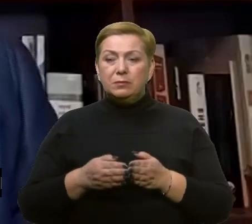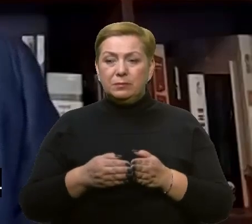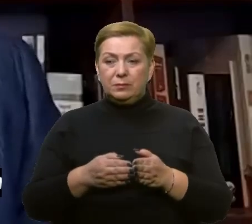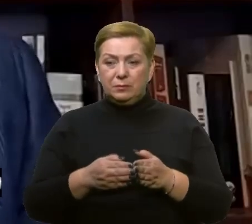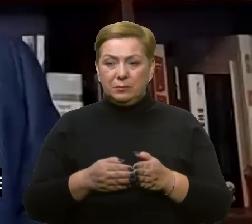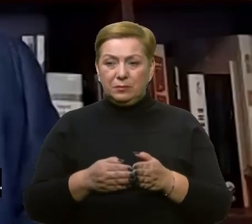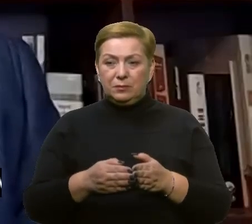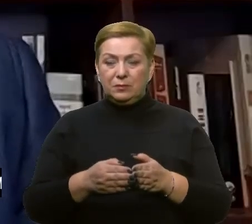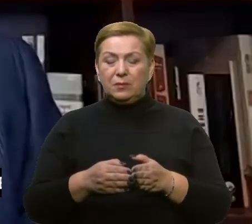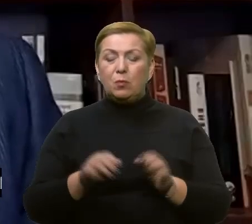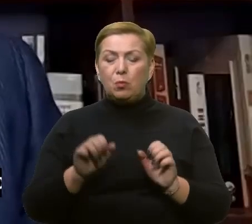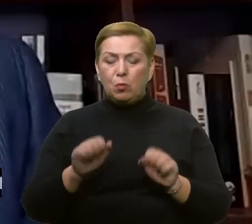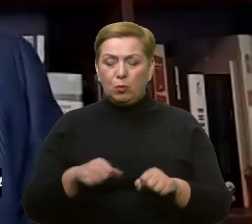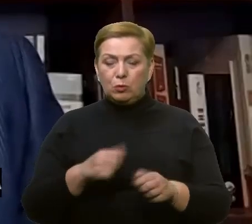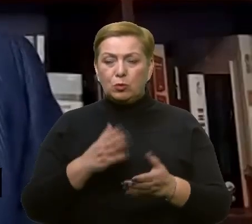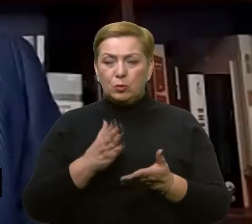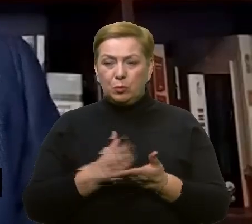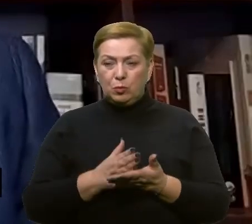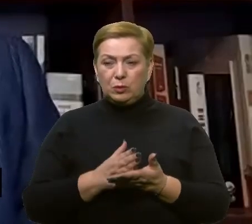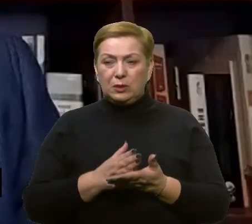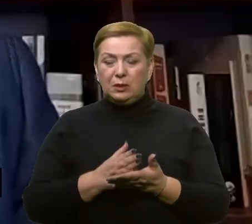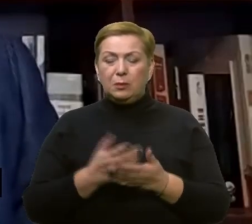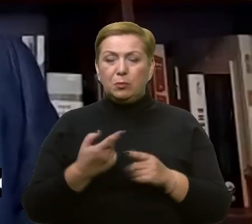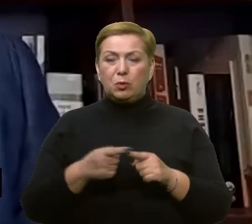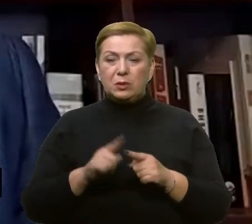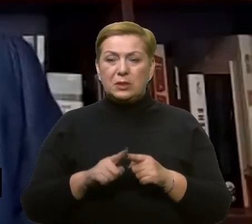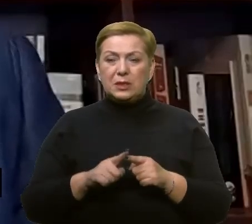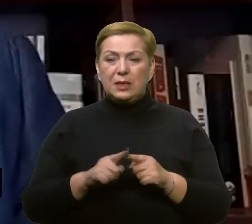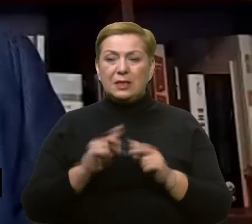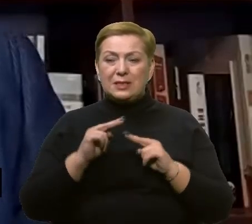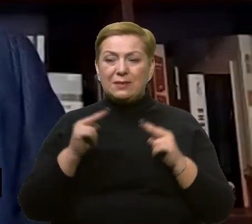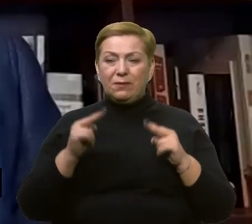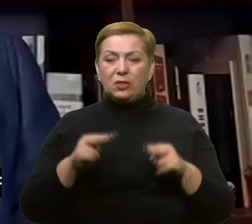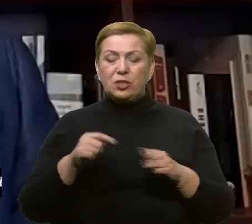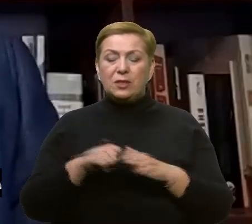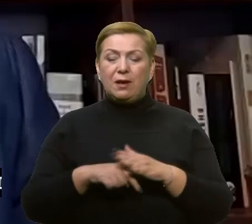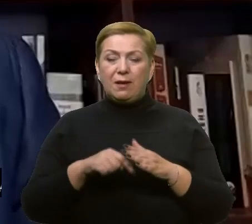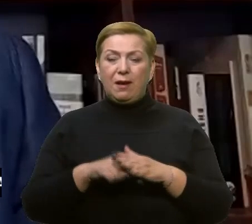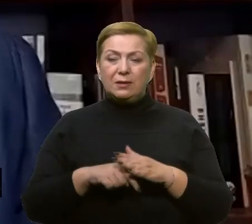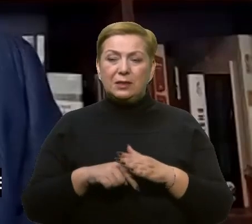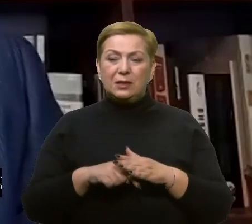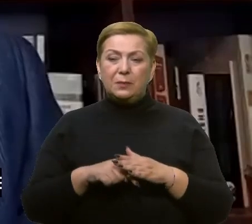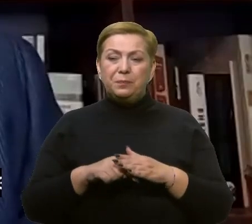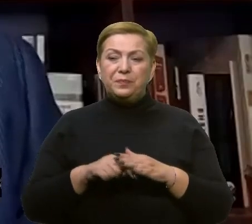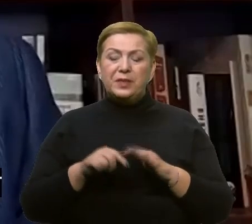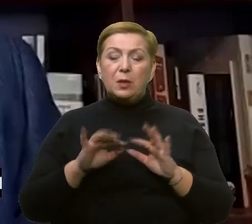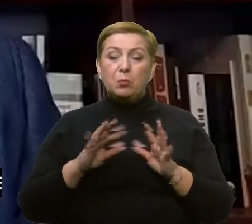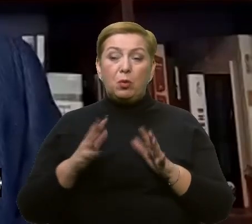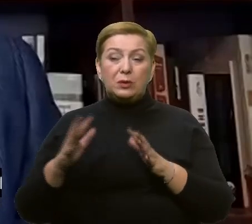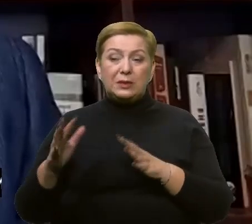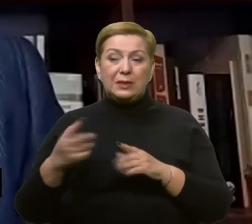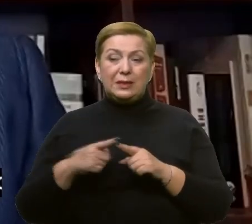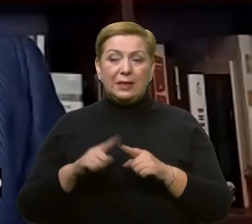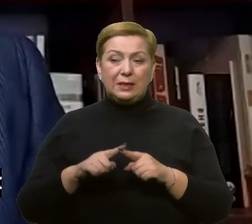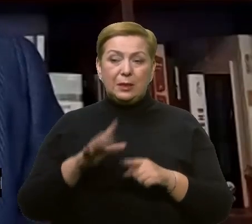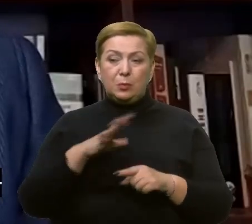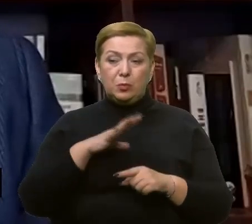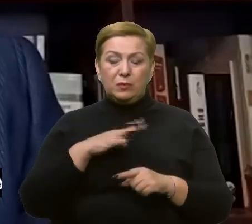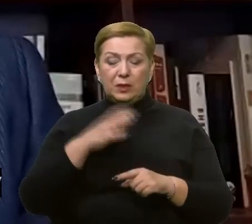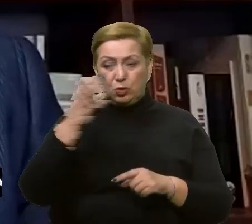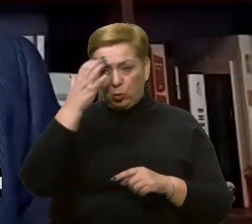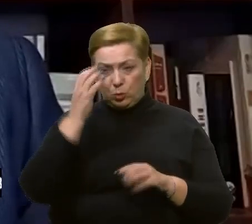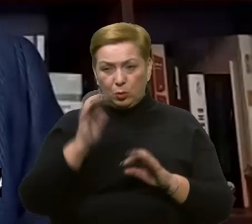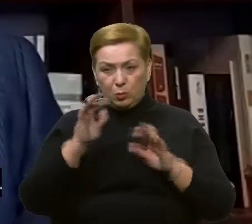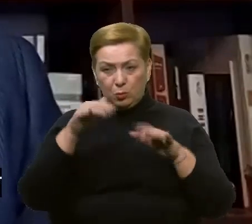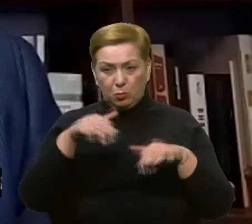можуть бути, і про це свідчить характер подій, який відбувався на Чорному морі.